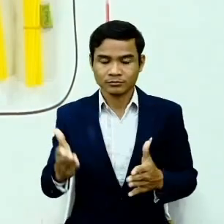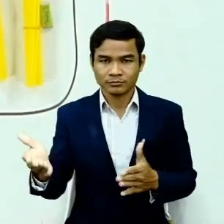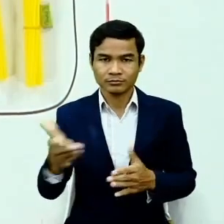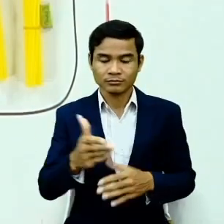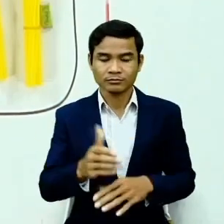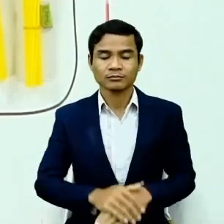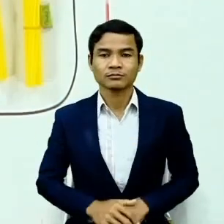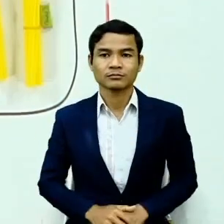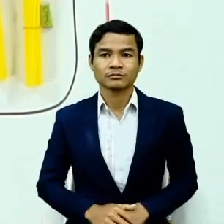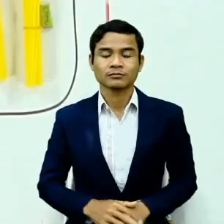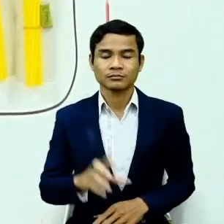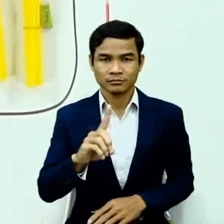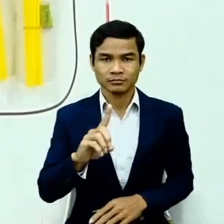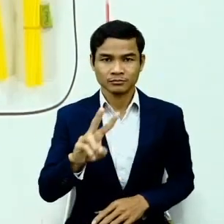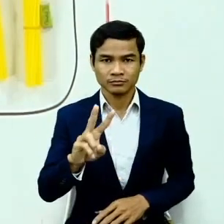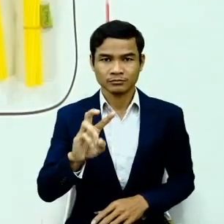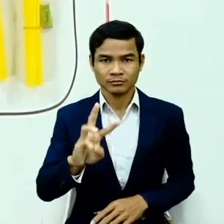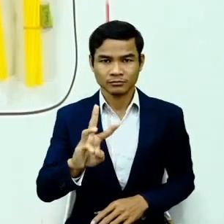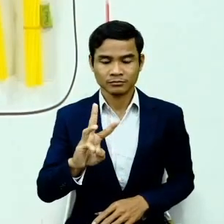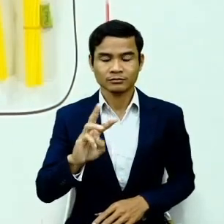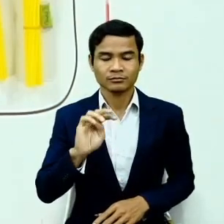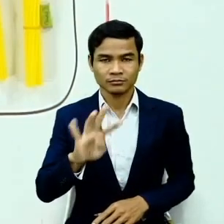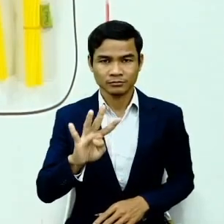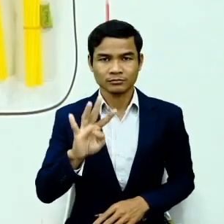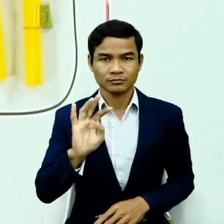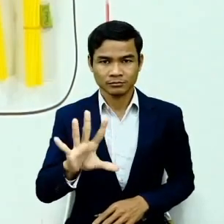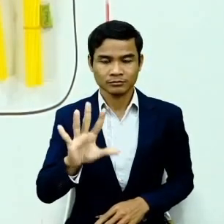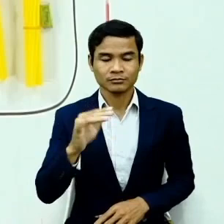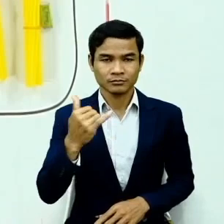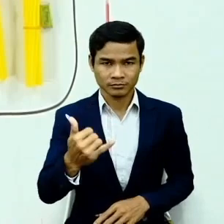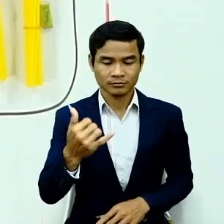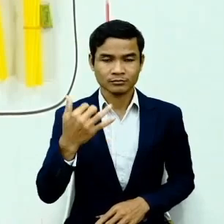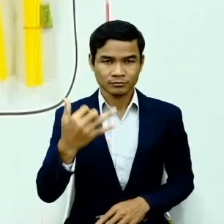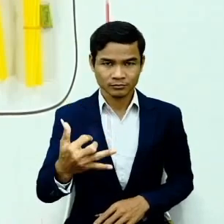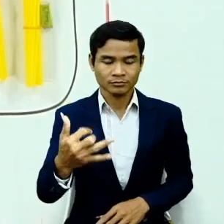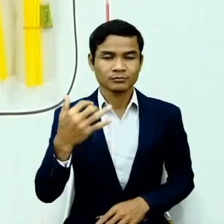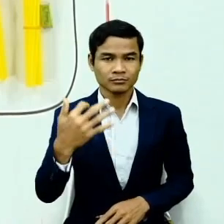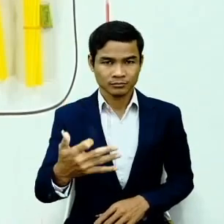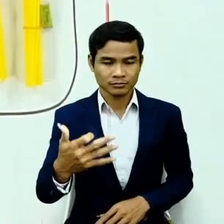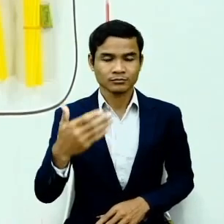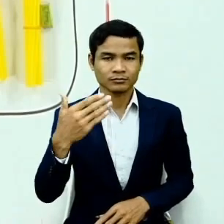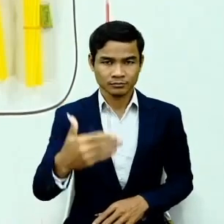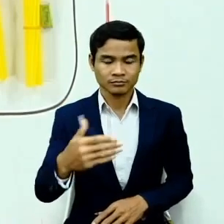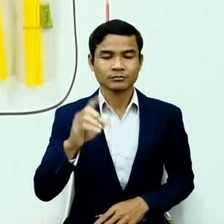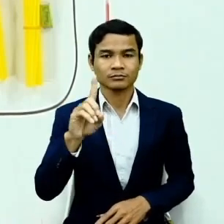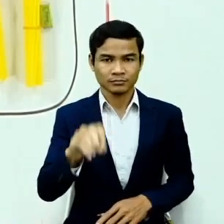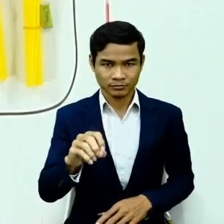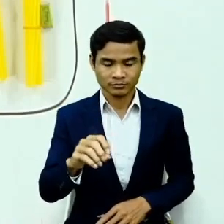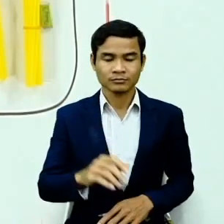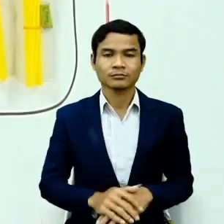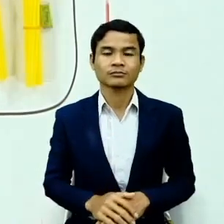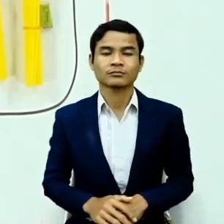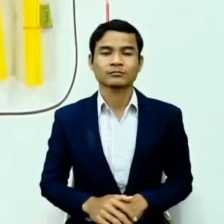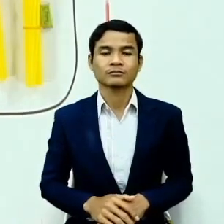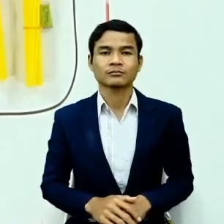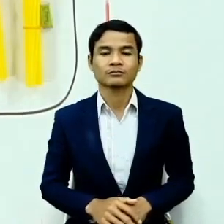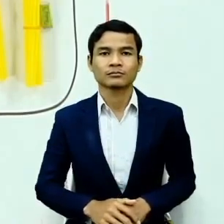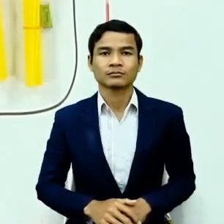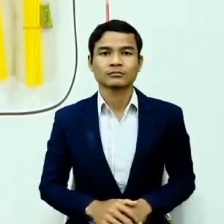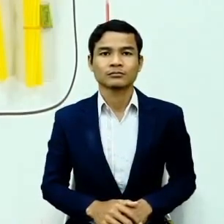tỏ mũi pí bấy bốn pram pram mũi pram pí pram bấy pram bốn đọc